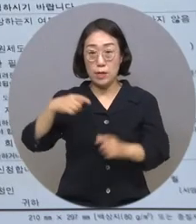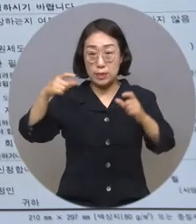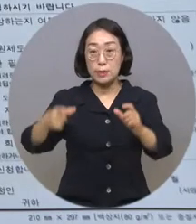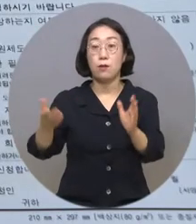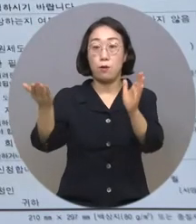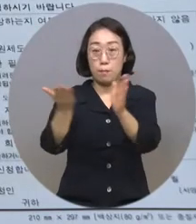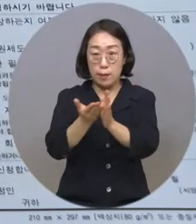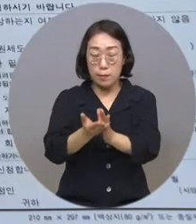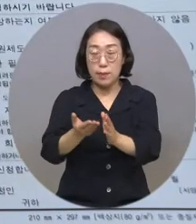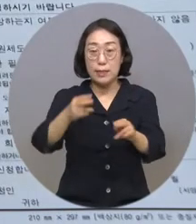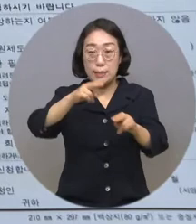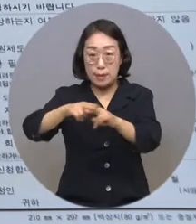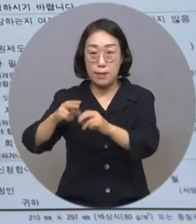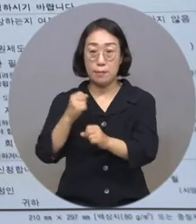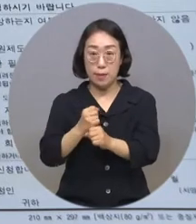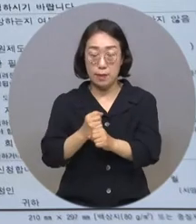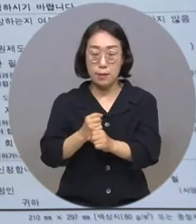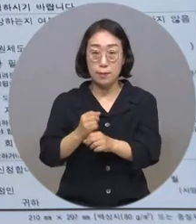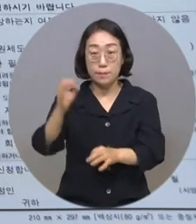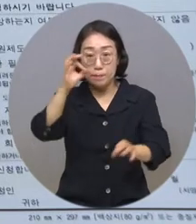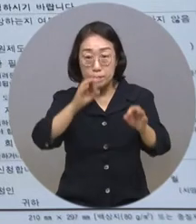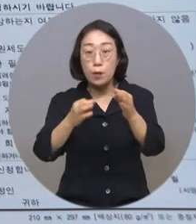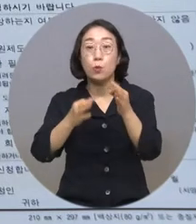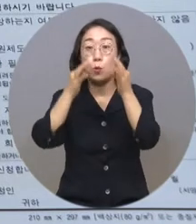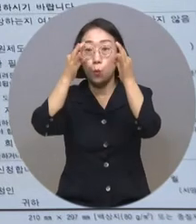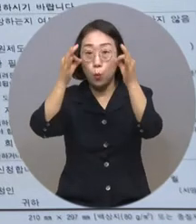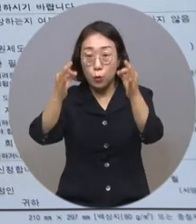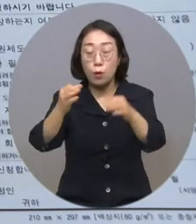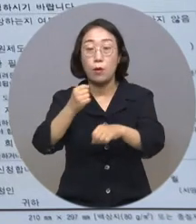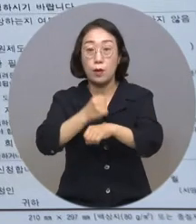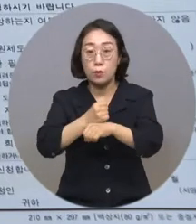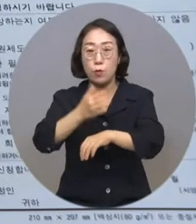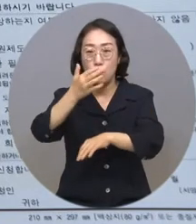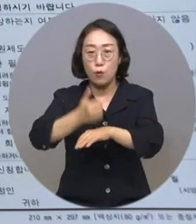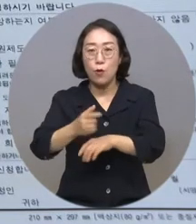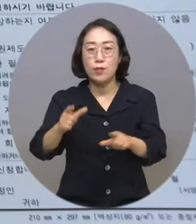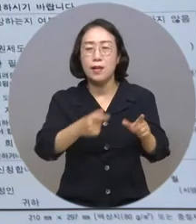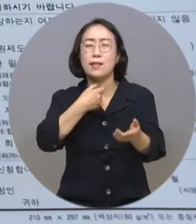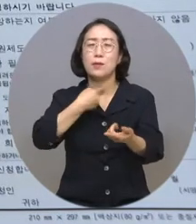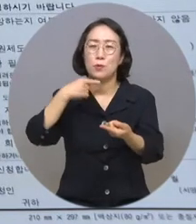일자리 창출에 노력하여 양질의 일자리 발굴로 살고 싶은